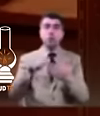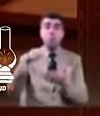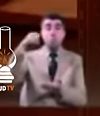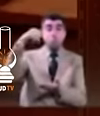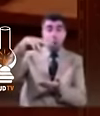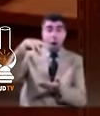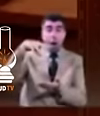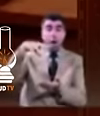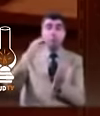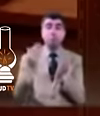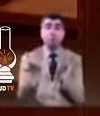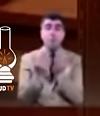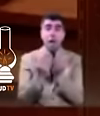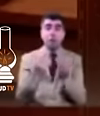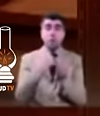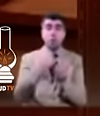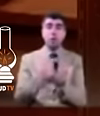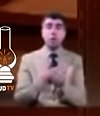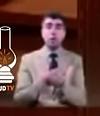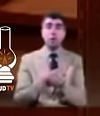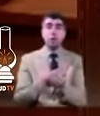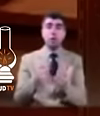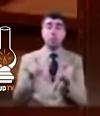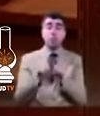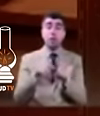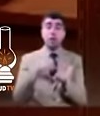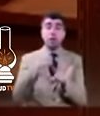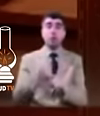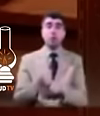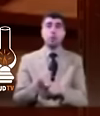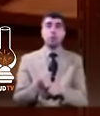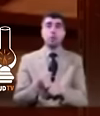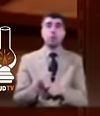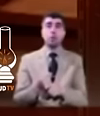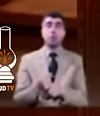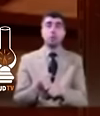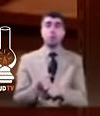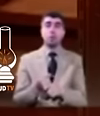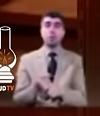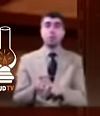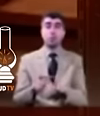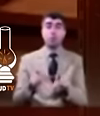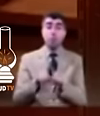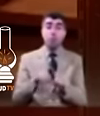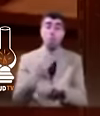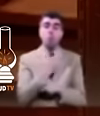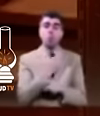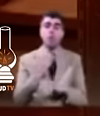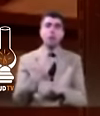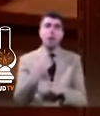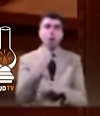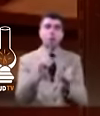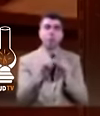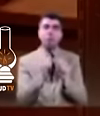مدرسة في سيدي بوخشمير اللي مازال ما عرفتهاش فين جات، لأنه أنت ولا لا أنت قالها لي غير واحد المستشار، أنت ولا